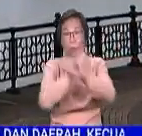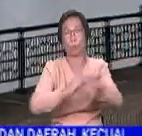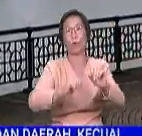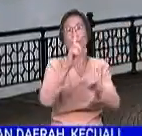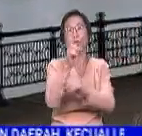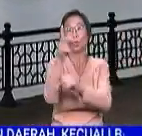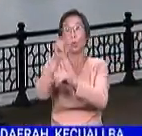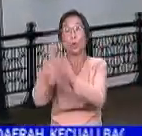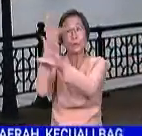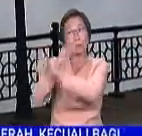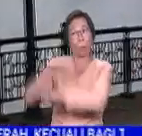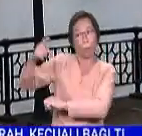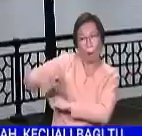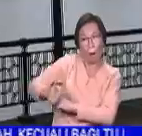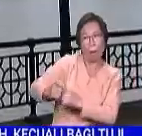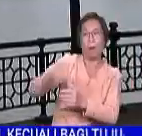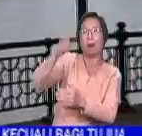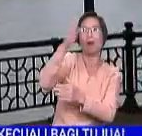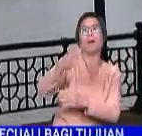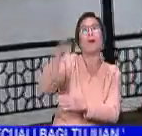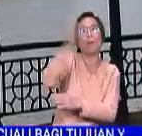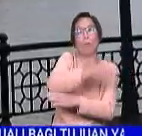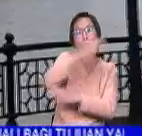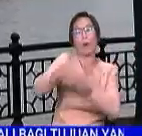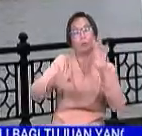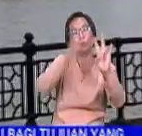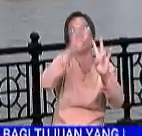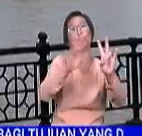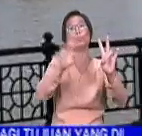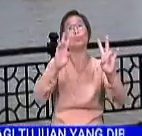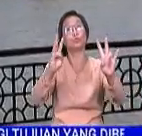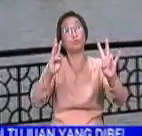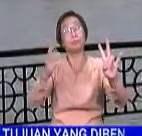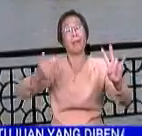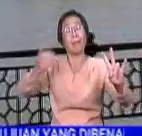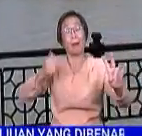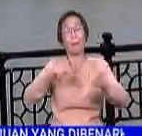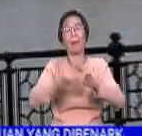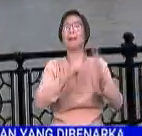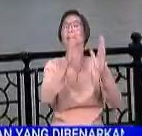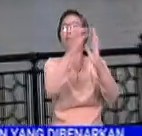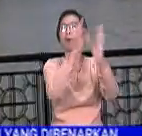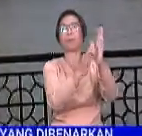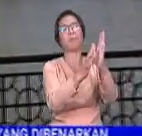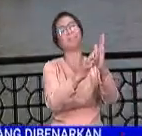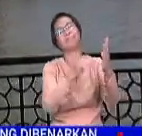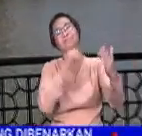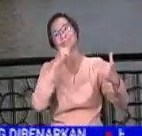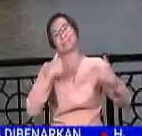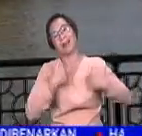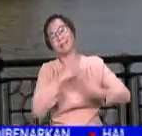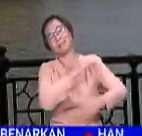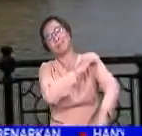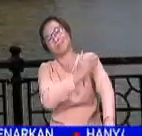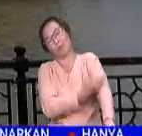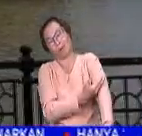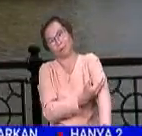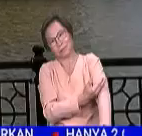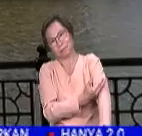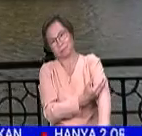undangan Negeri 2 itu sepatunya terbaru pada 7 judul post namun pasal berkenaan tidak mempunyai kuasa